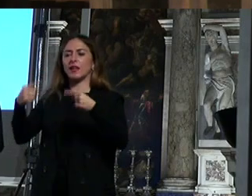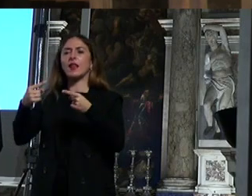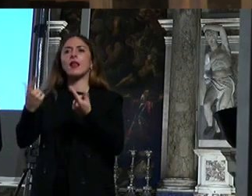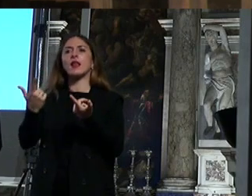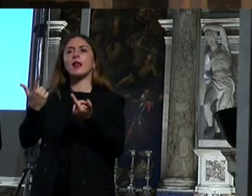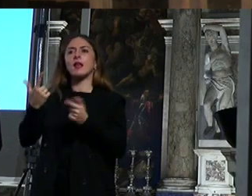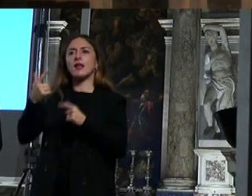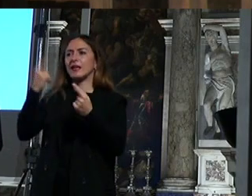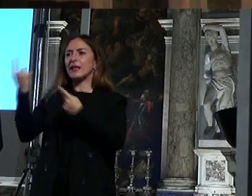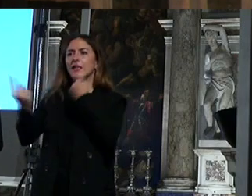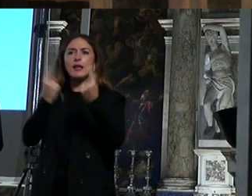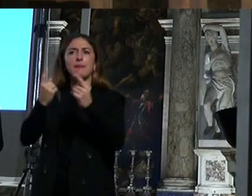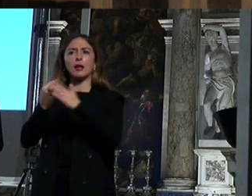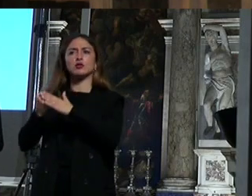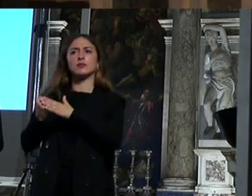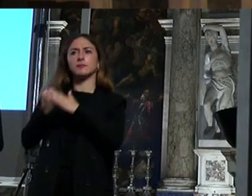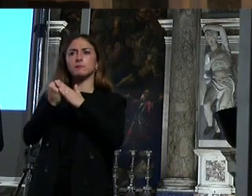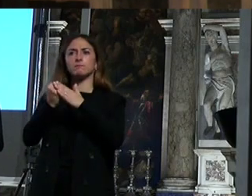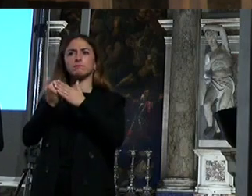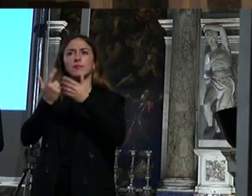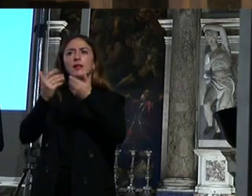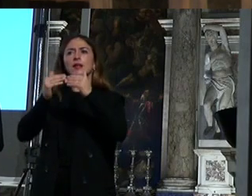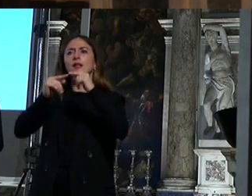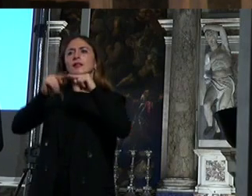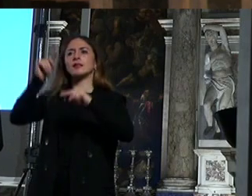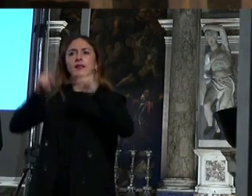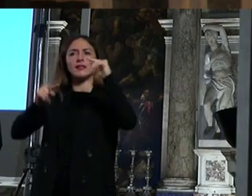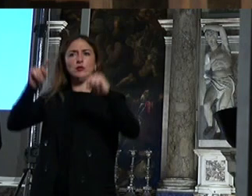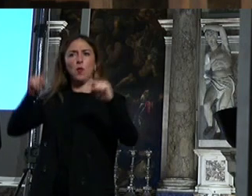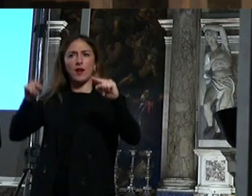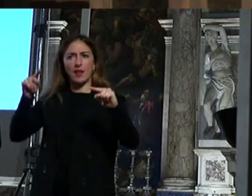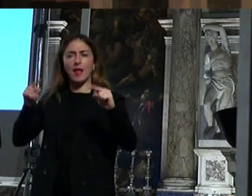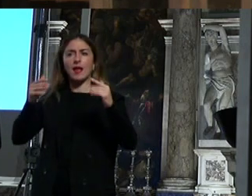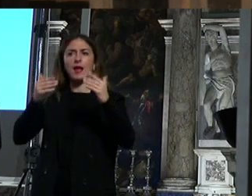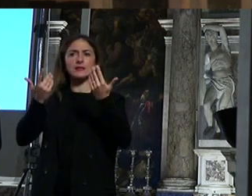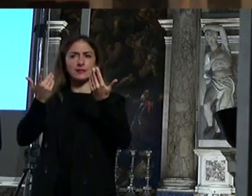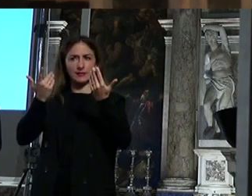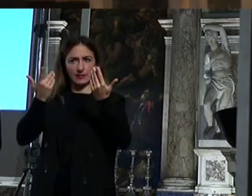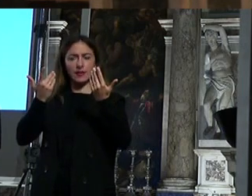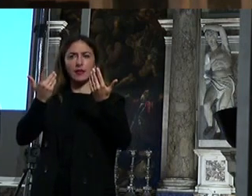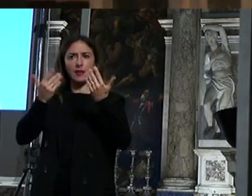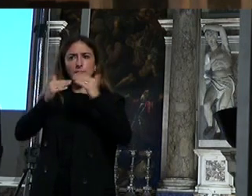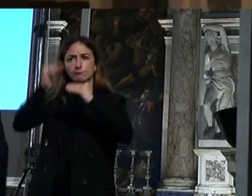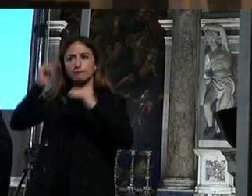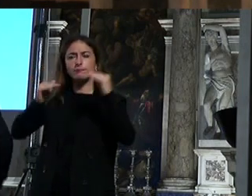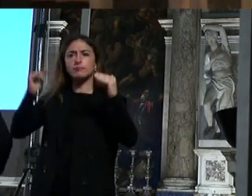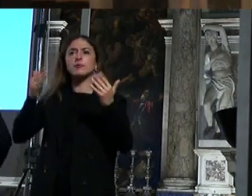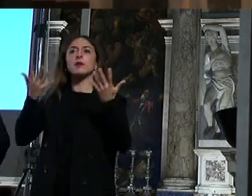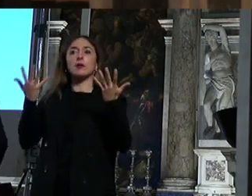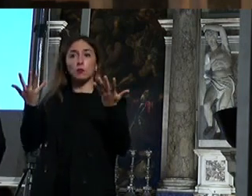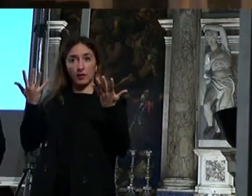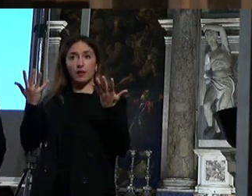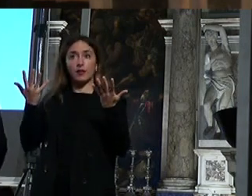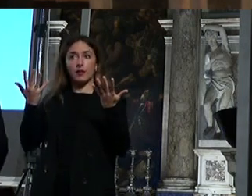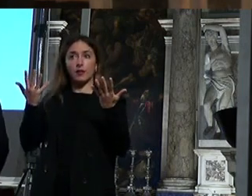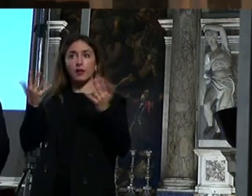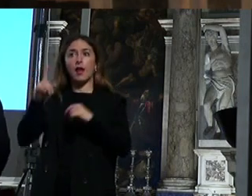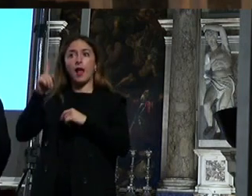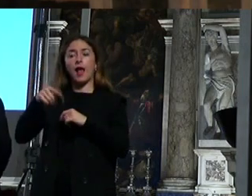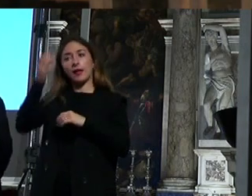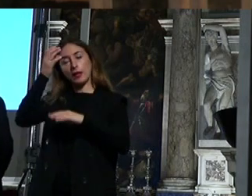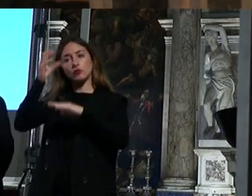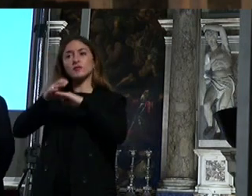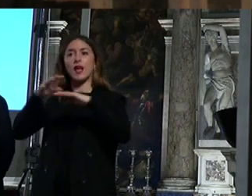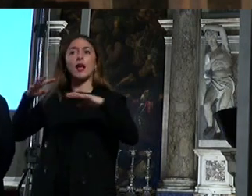la sostenibilità, le disuguaglianze e quant'altro, che riferiscono evidentemente anche gli incroci di civiltà come li abbiamo